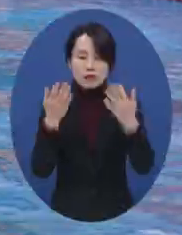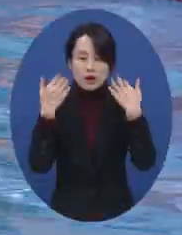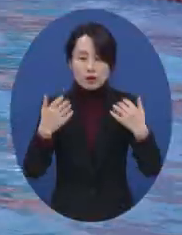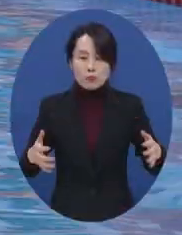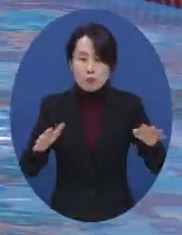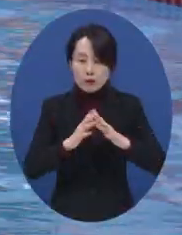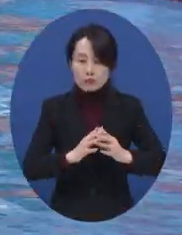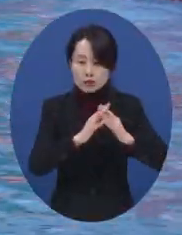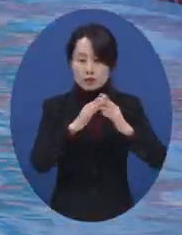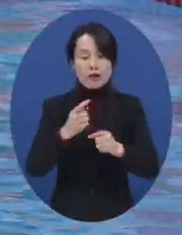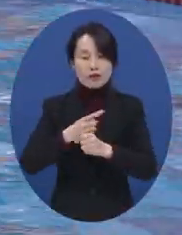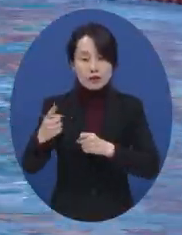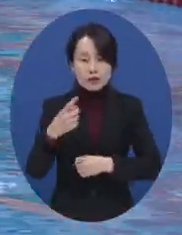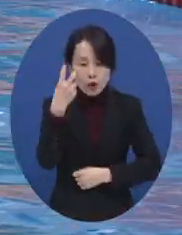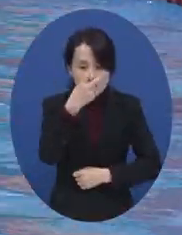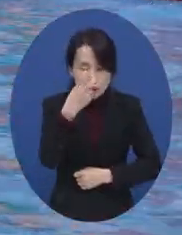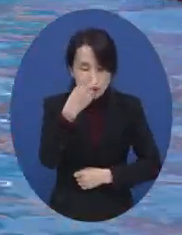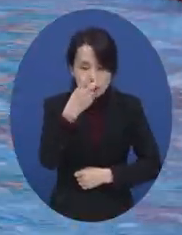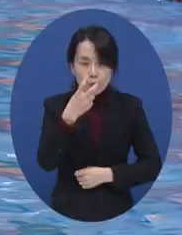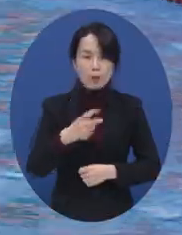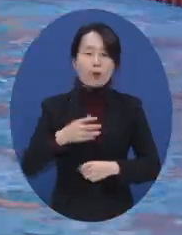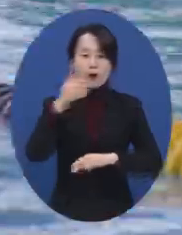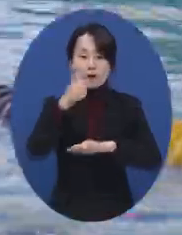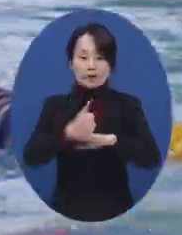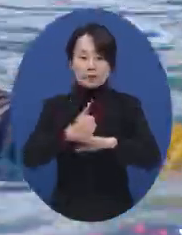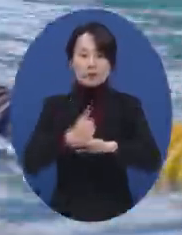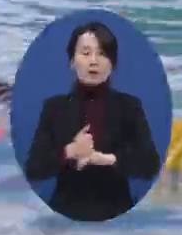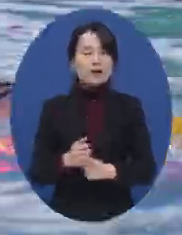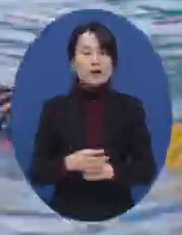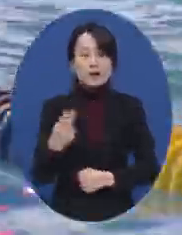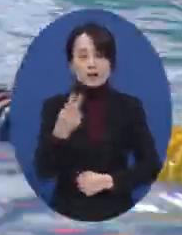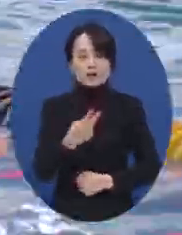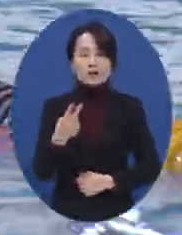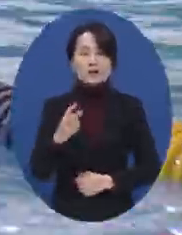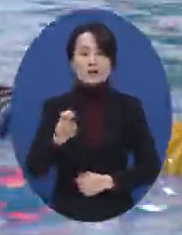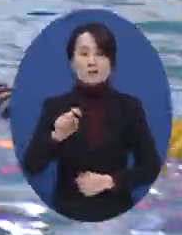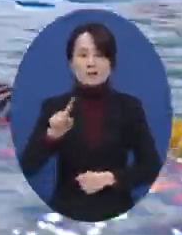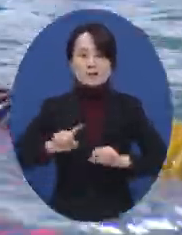복합시설은 내년 수요 조사와 행정 절차를 거쳐 이르면